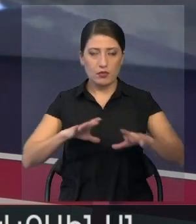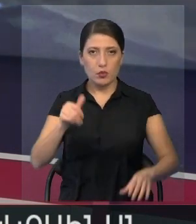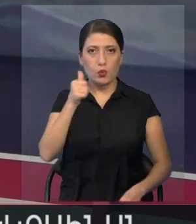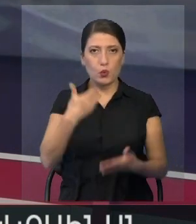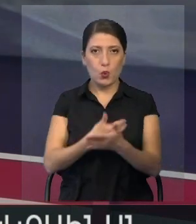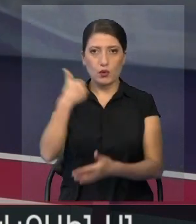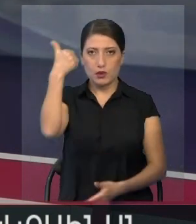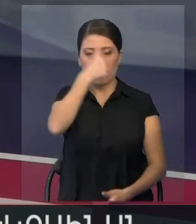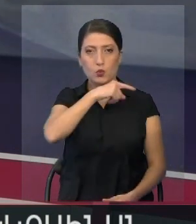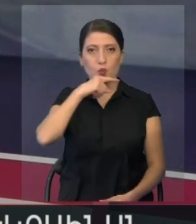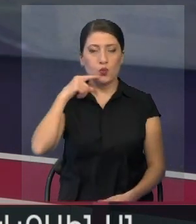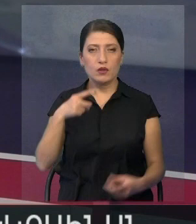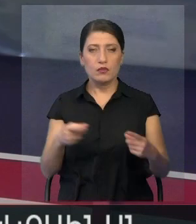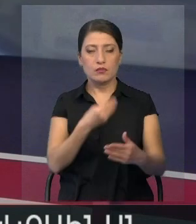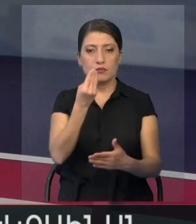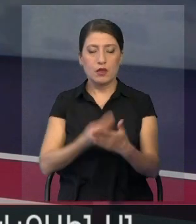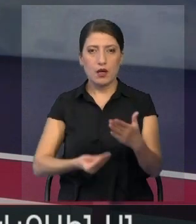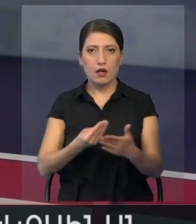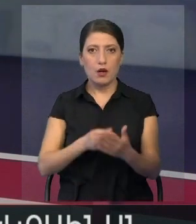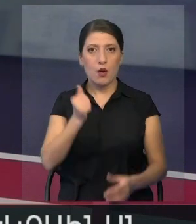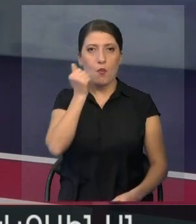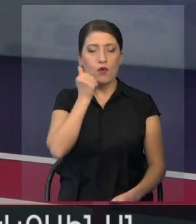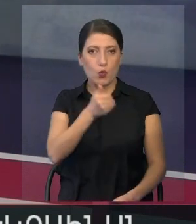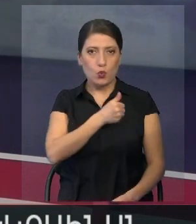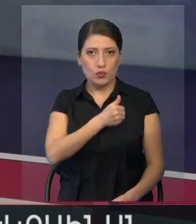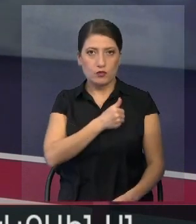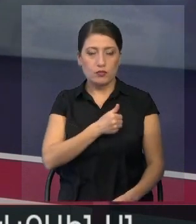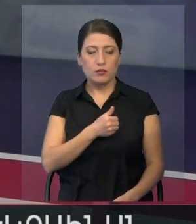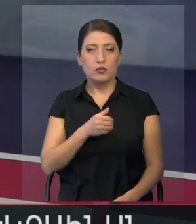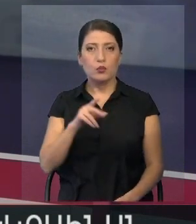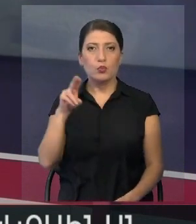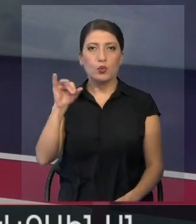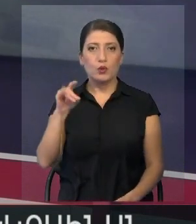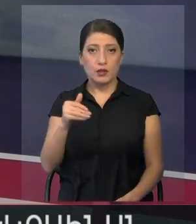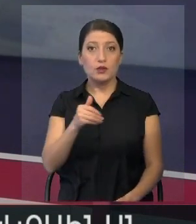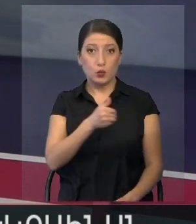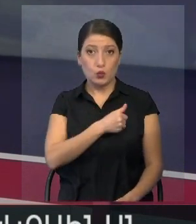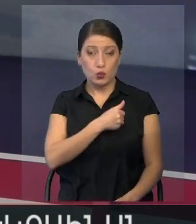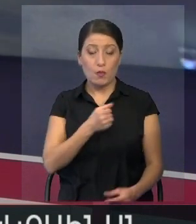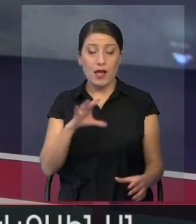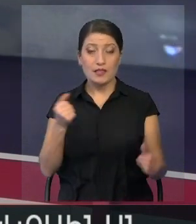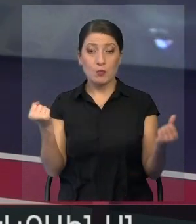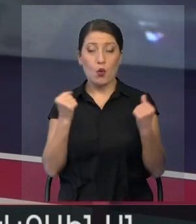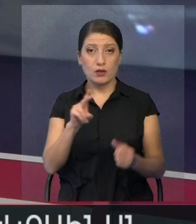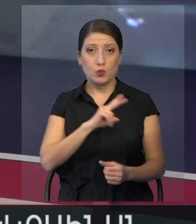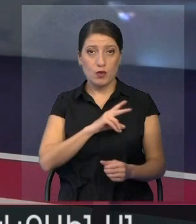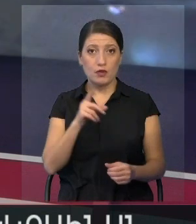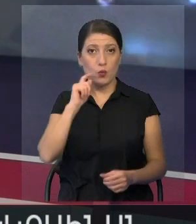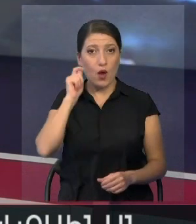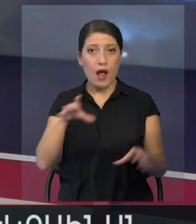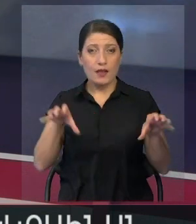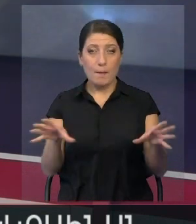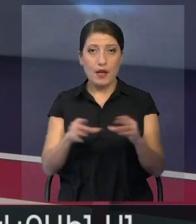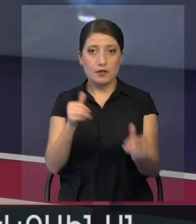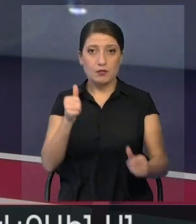ամանորին Ռուսաստանից հրադադար խնդրելու Կրեմլի ակնարկին։ Սպորտի սիրահար Պուտինը կցանկանա մկանները ցույց տալ Զելենսկիին, Մոսկվայից արձագանք